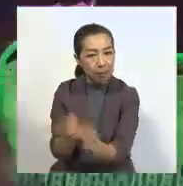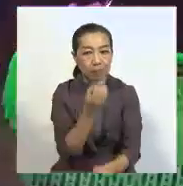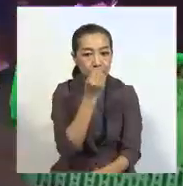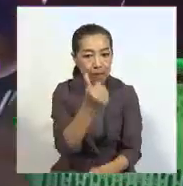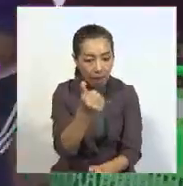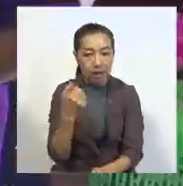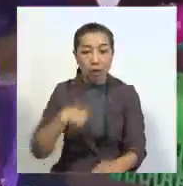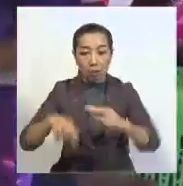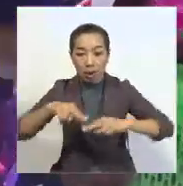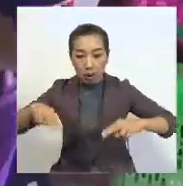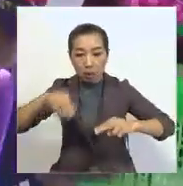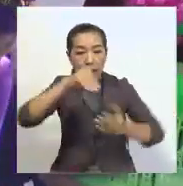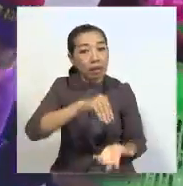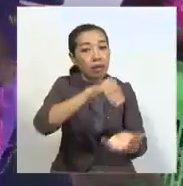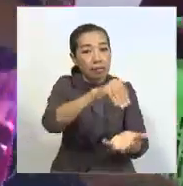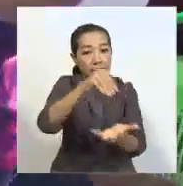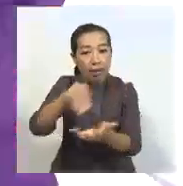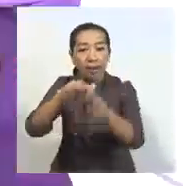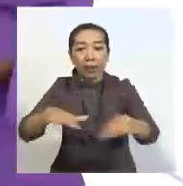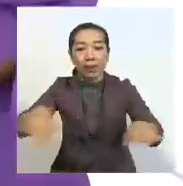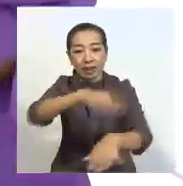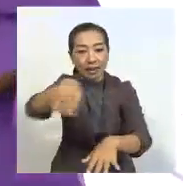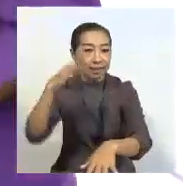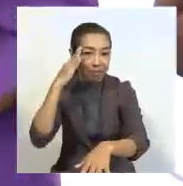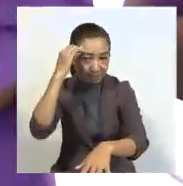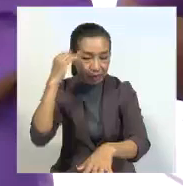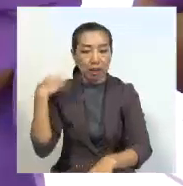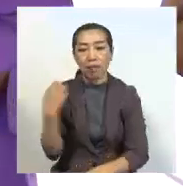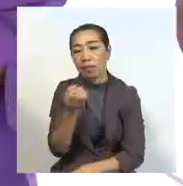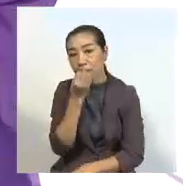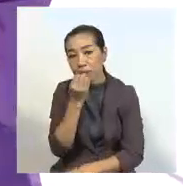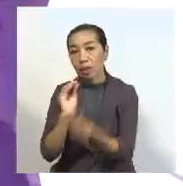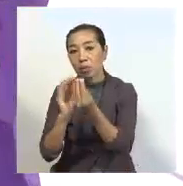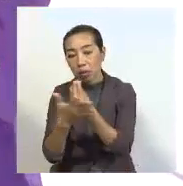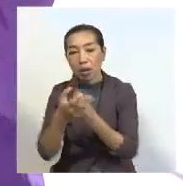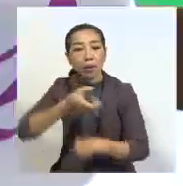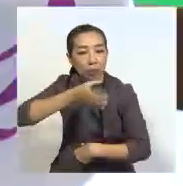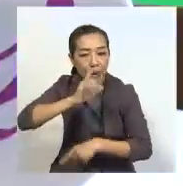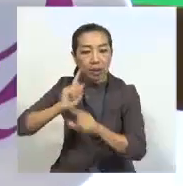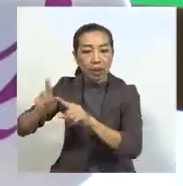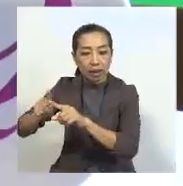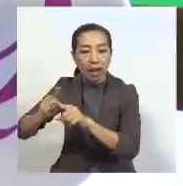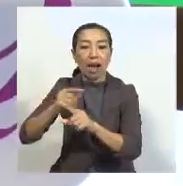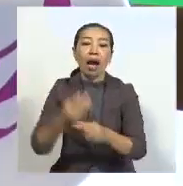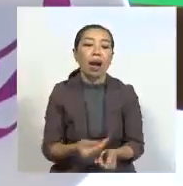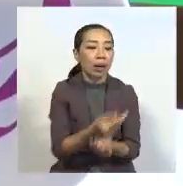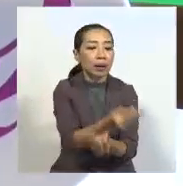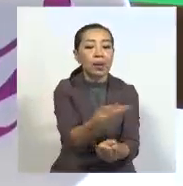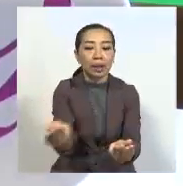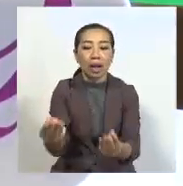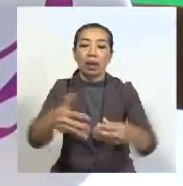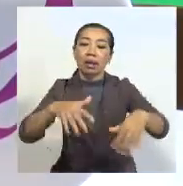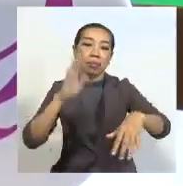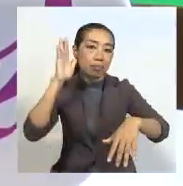น้องๆที่อยู่ในความดูแลของศูนย์แล้วร่วมกันแจกอาหารแจกผลไม้และเครื่องดื่มให้กับเด็กๆและผู้ปกครองที่เข้าร่วมงานด้วย